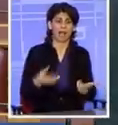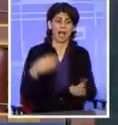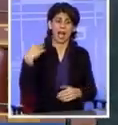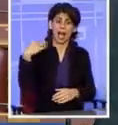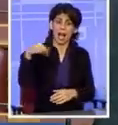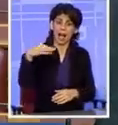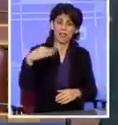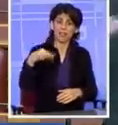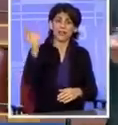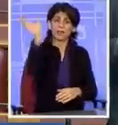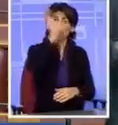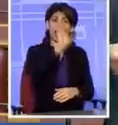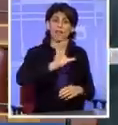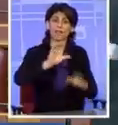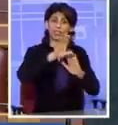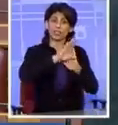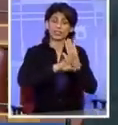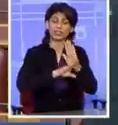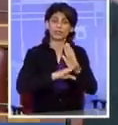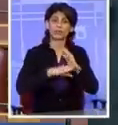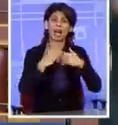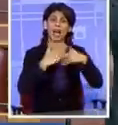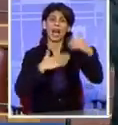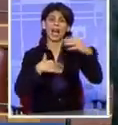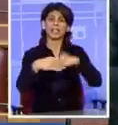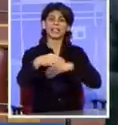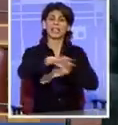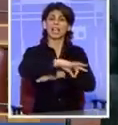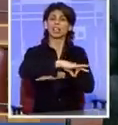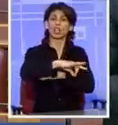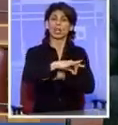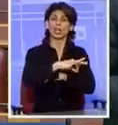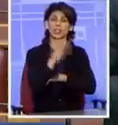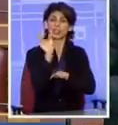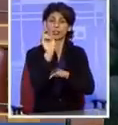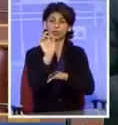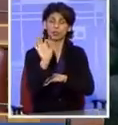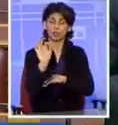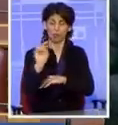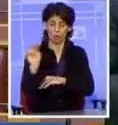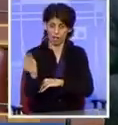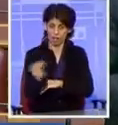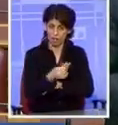αδύναμο το ευρωσύστημα και αρχιτεκτονική του ευρώ να την προστατεύσει,